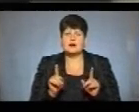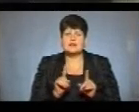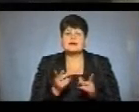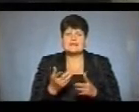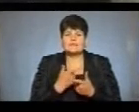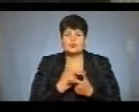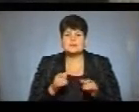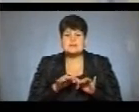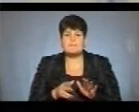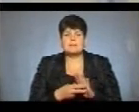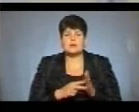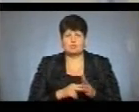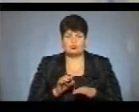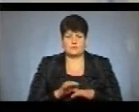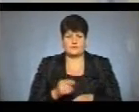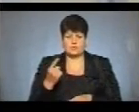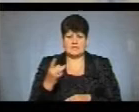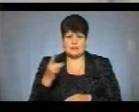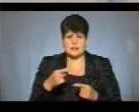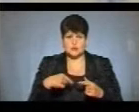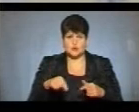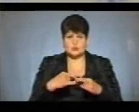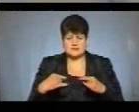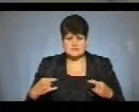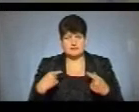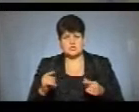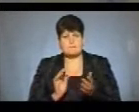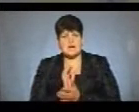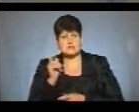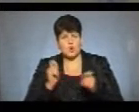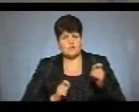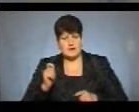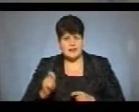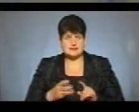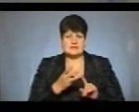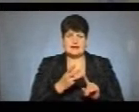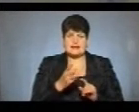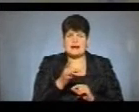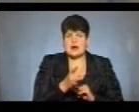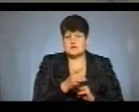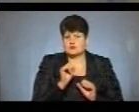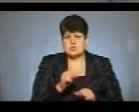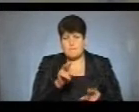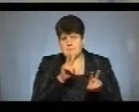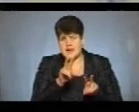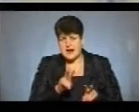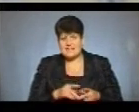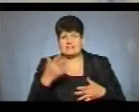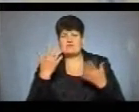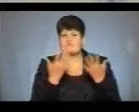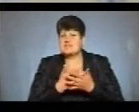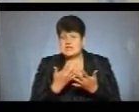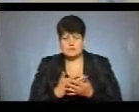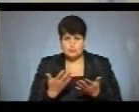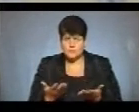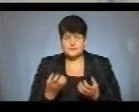заходи планують проводити. Один раз круглий стіл, інший раз прес-конференція, третій раз, можливо, це перегляд якогось фільму. Ще